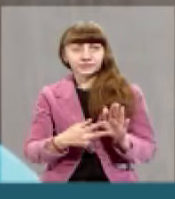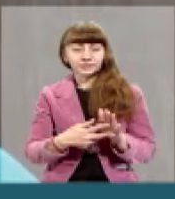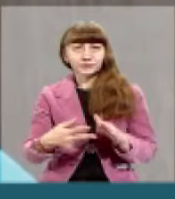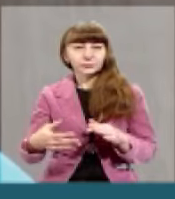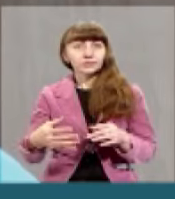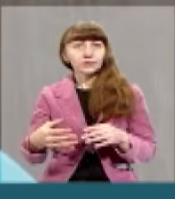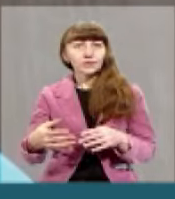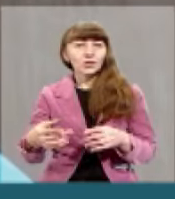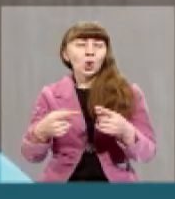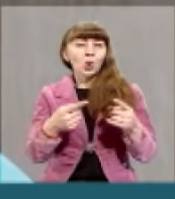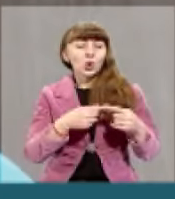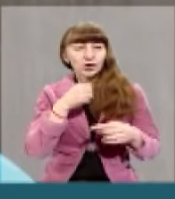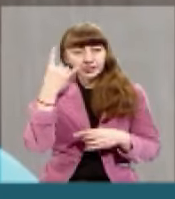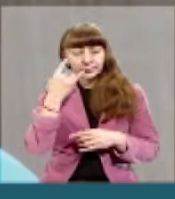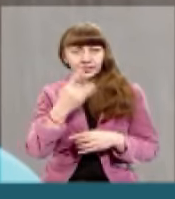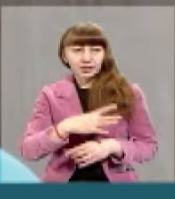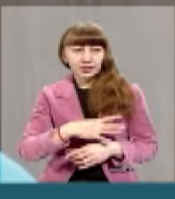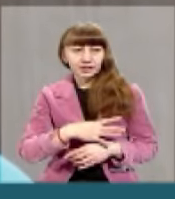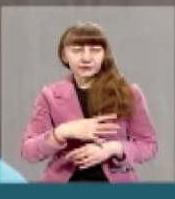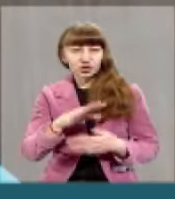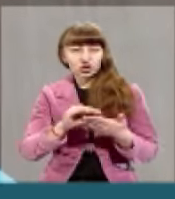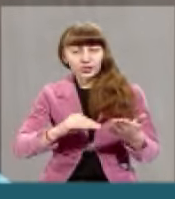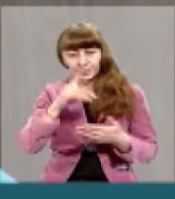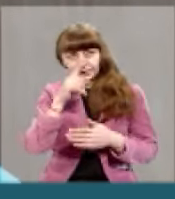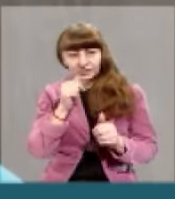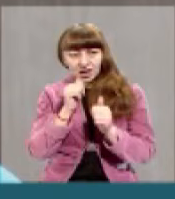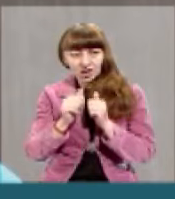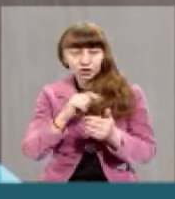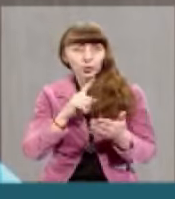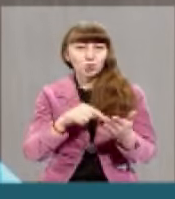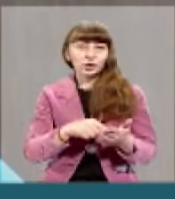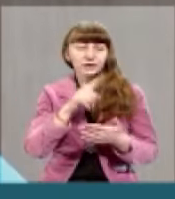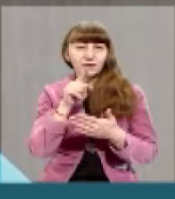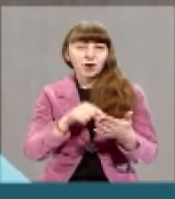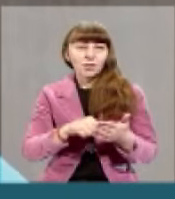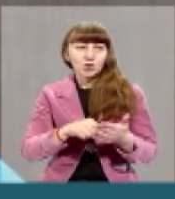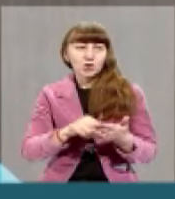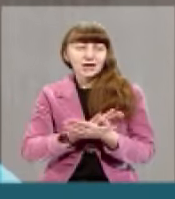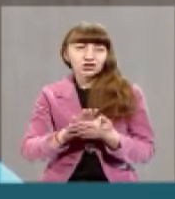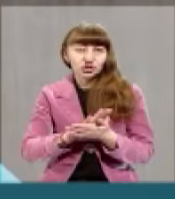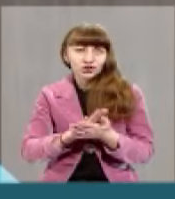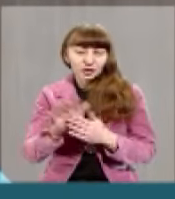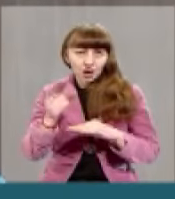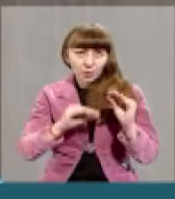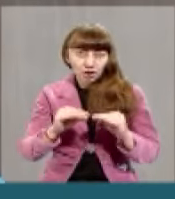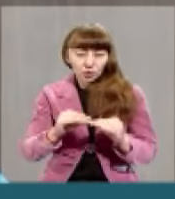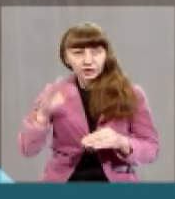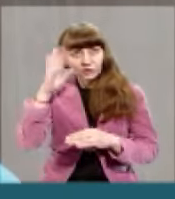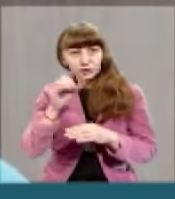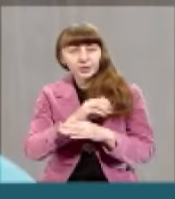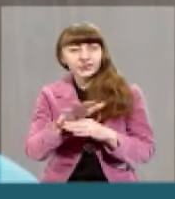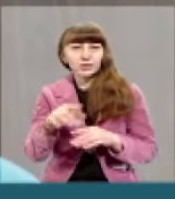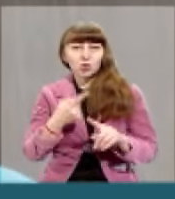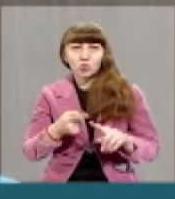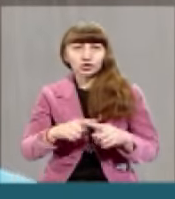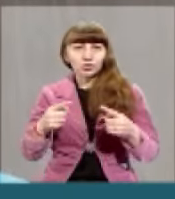января месяца, мы, я и наши депутаты, и практически в каждом нашем городе вопросы именно очистных сооружений, вопросы водоснабжения